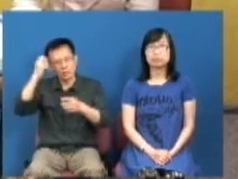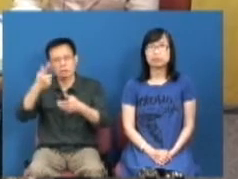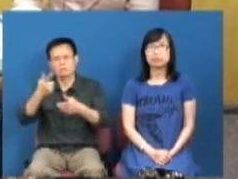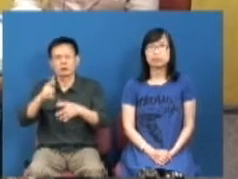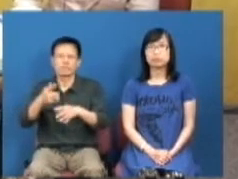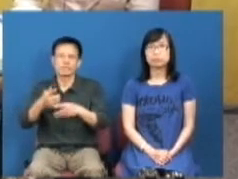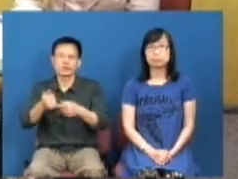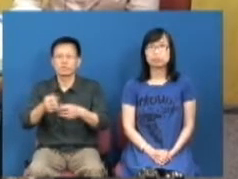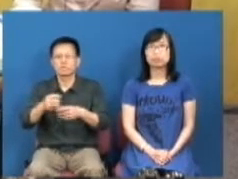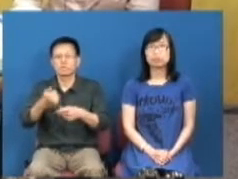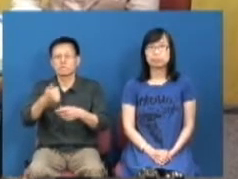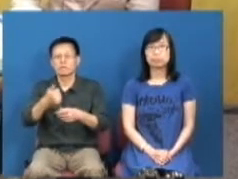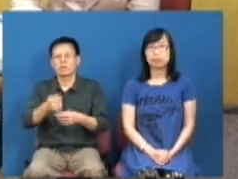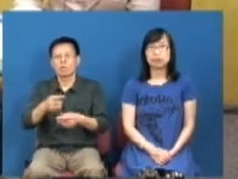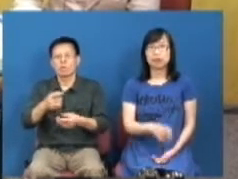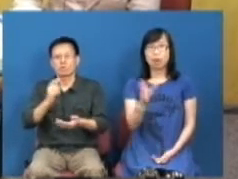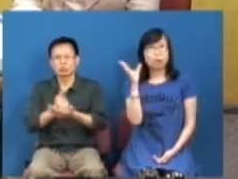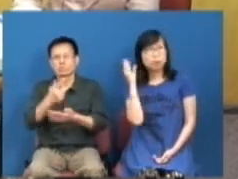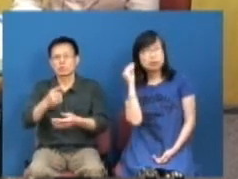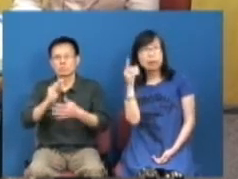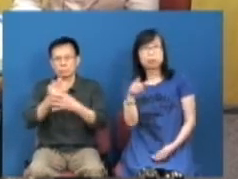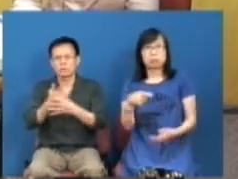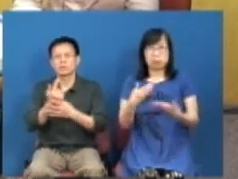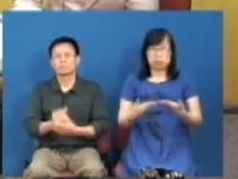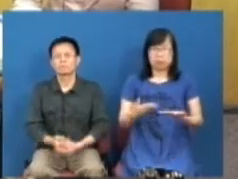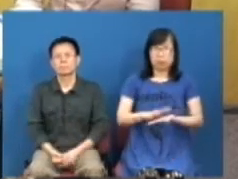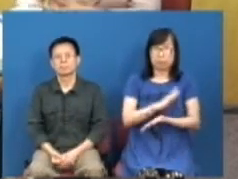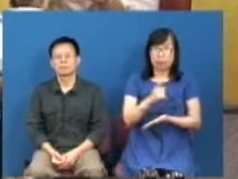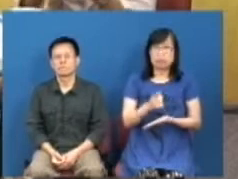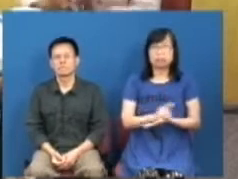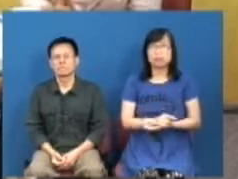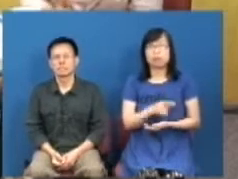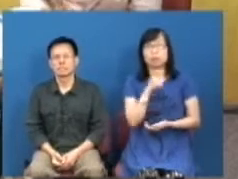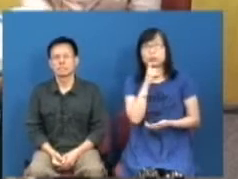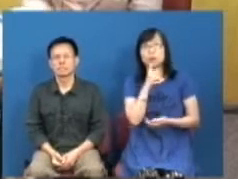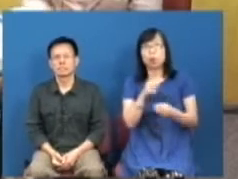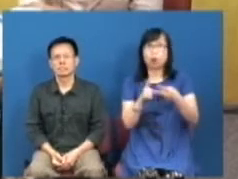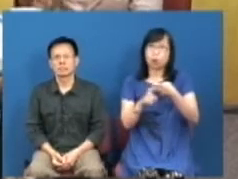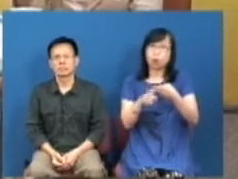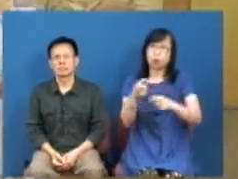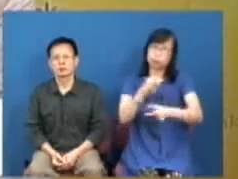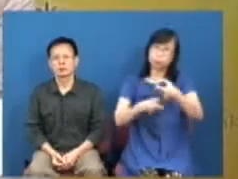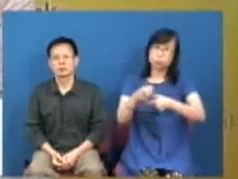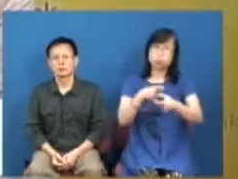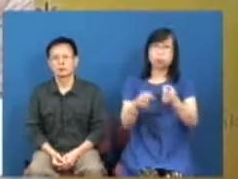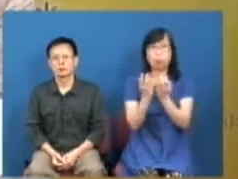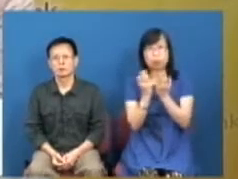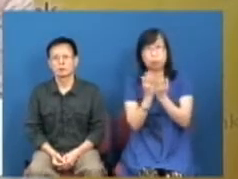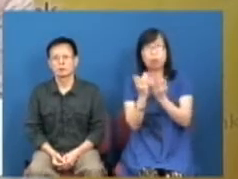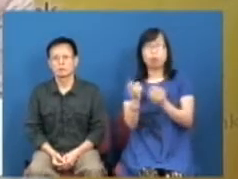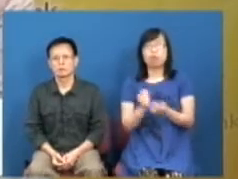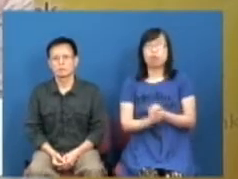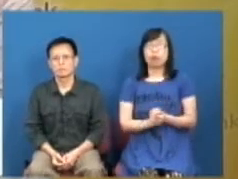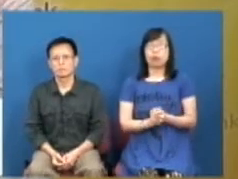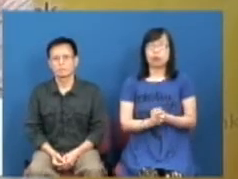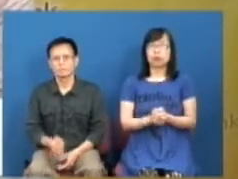所以我諗呢個都係其中一個很重要嘅原因。 我聽講話今年咧，除咗當然除咗工商業之外，工商嗰個學科之